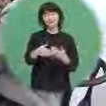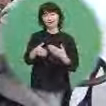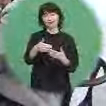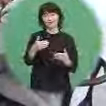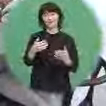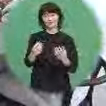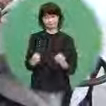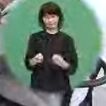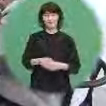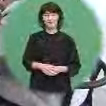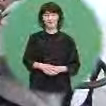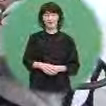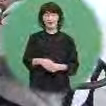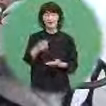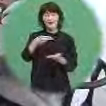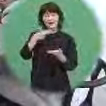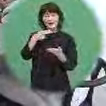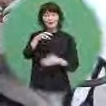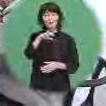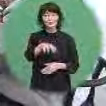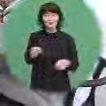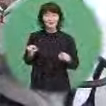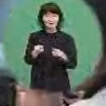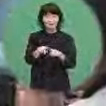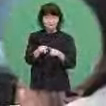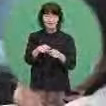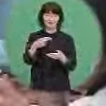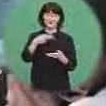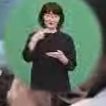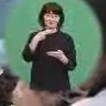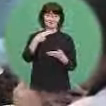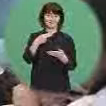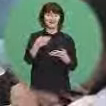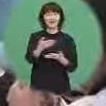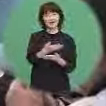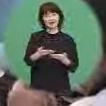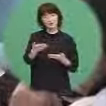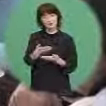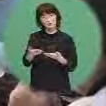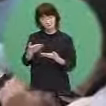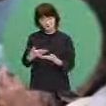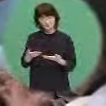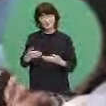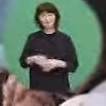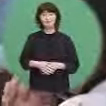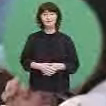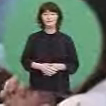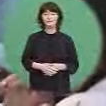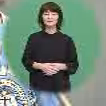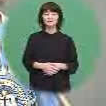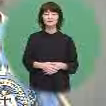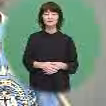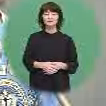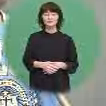たまた食堂で昼食を取りながら社員と交しまし